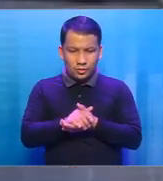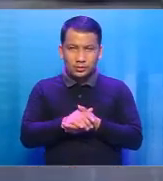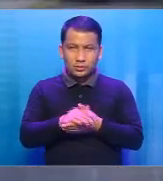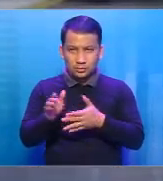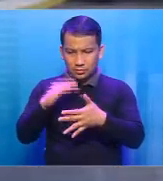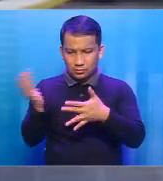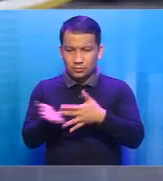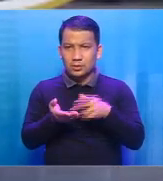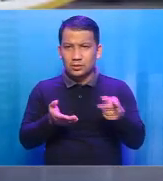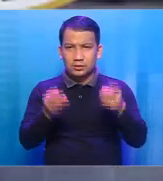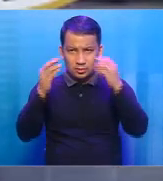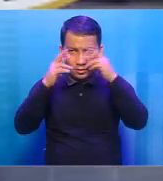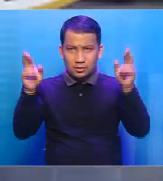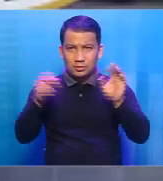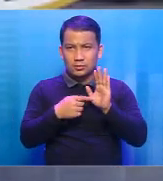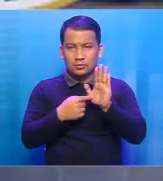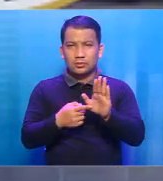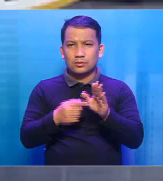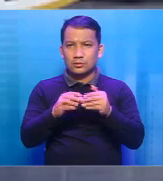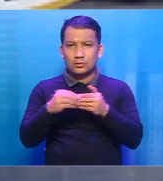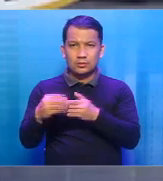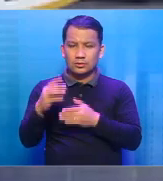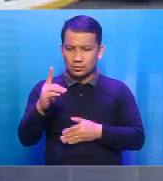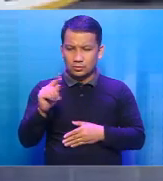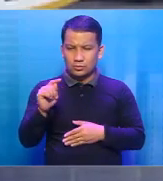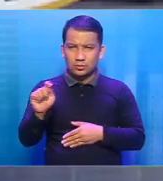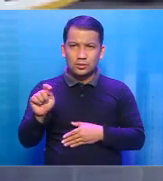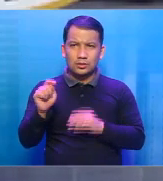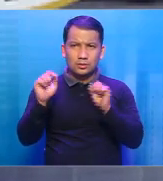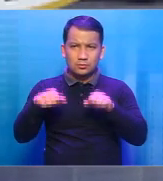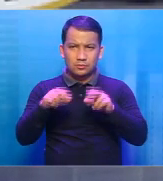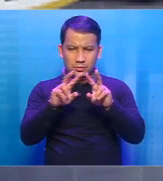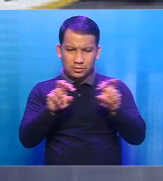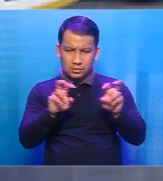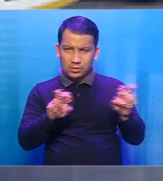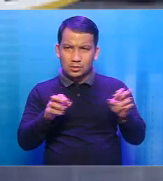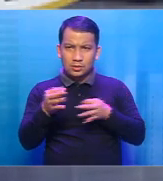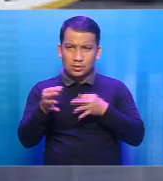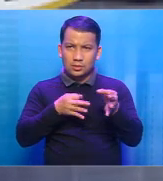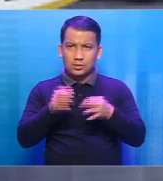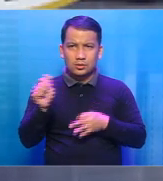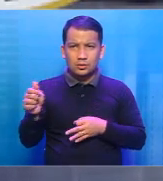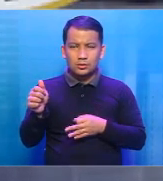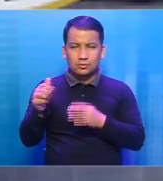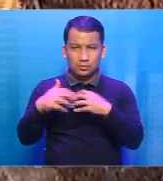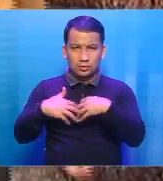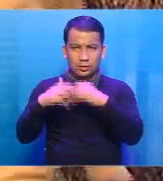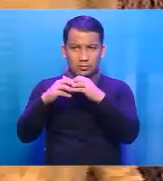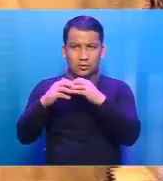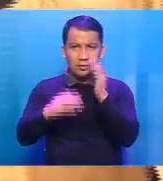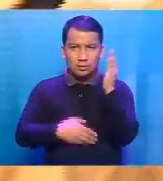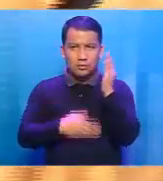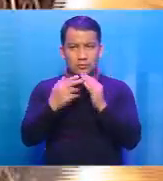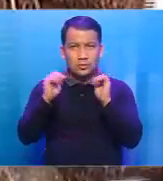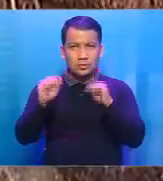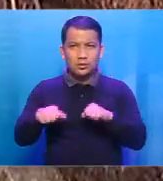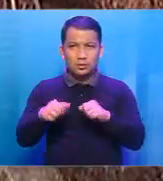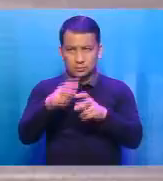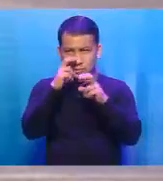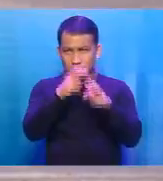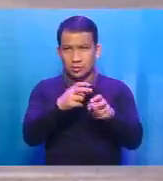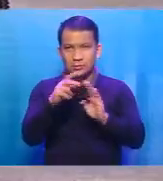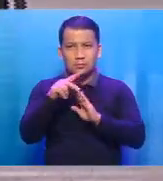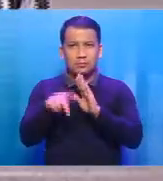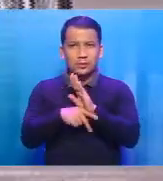wife. Nag-iimbestigan na rin ang Department of Tourism sa nangyari at pinagpapaliwanag din nila ang establishmento. Kasabay nito, naghigpit pa